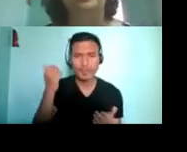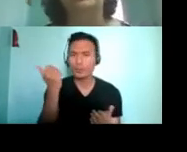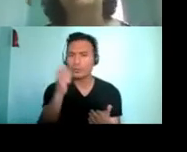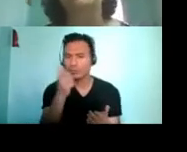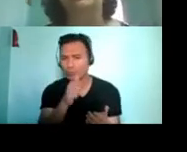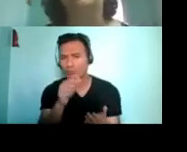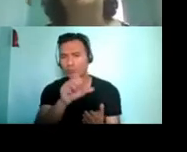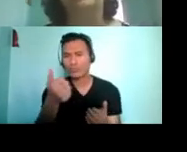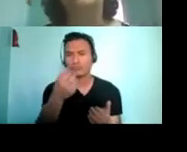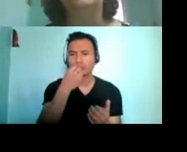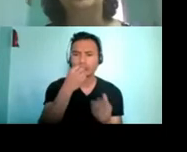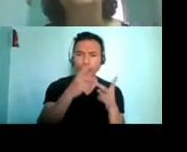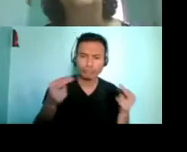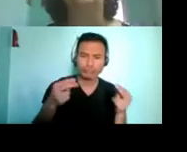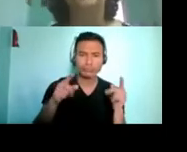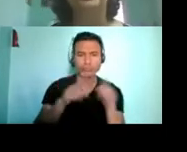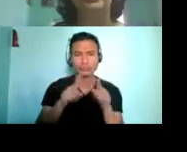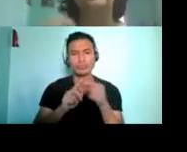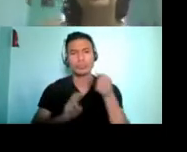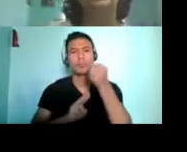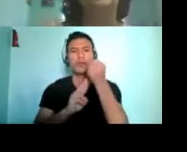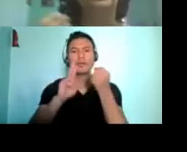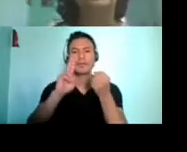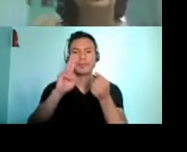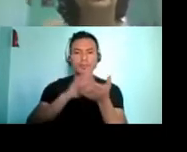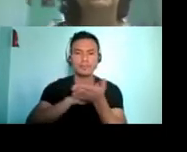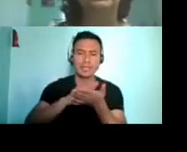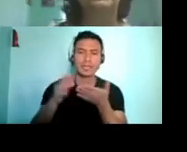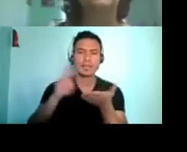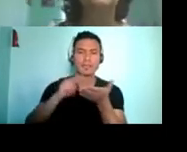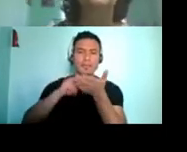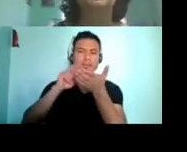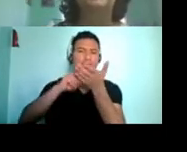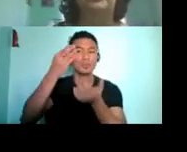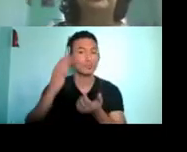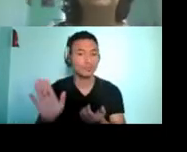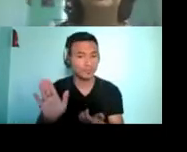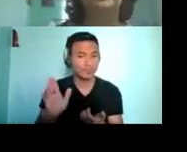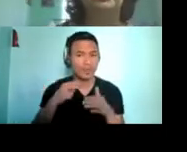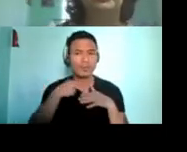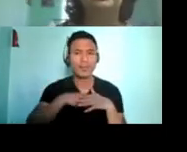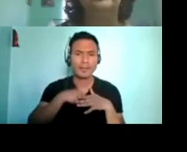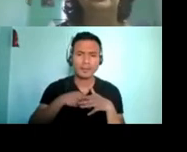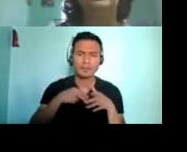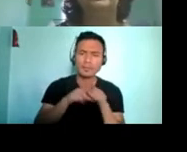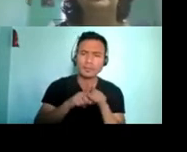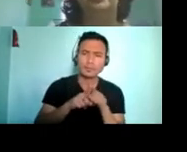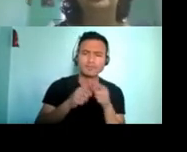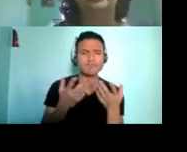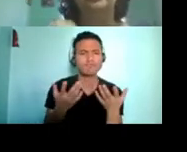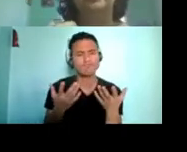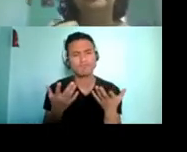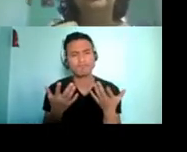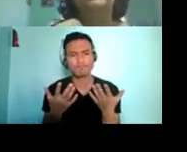लागु पदार्थको सेवनहरूमा पनि निर्भरताहरू बिस्तारै बढ्दै बढ्दै बढ्दै बढ्दै जान्छ अनि भावनात्मक पनि एकदमै